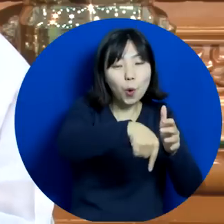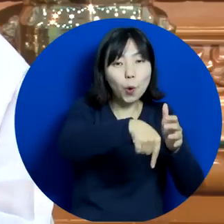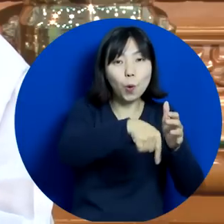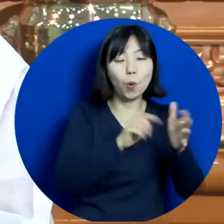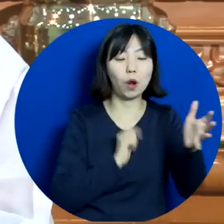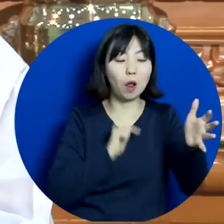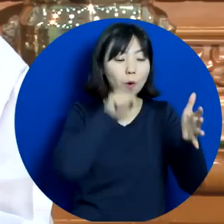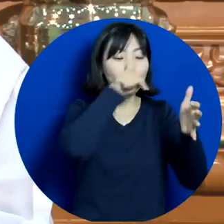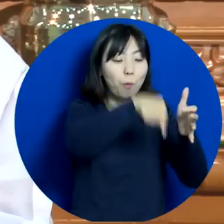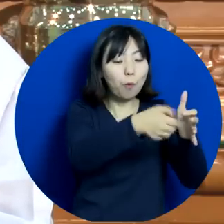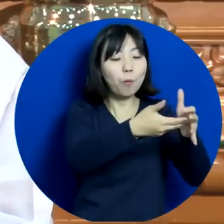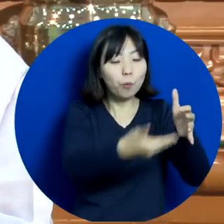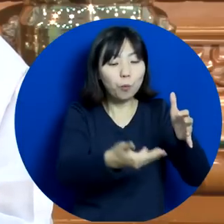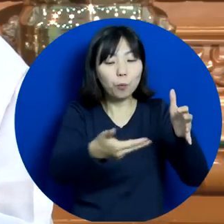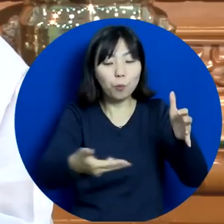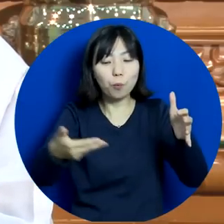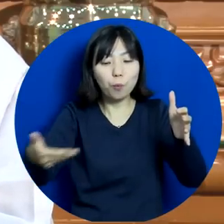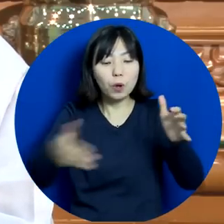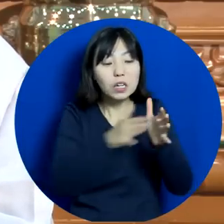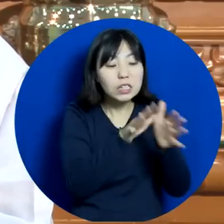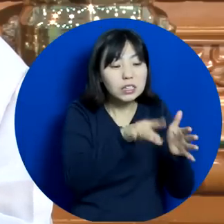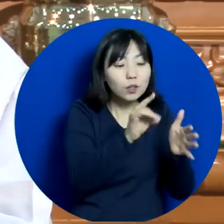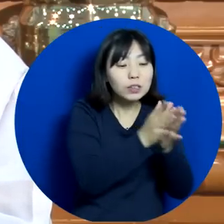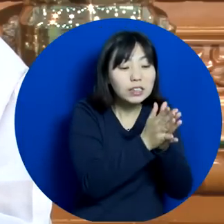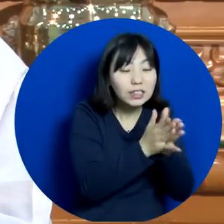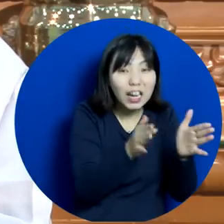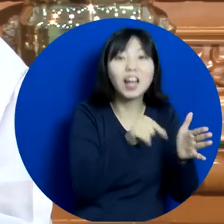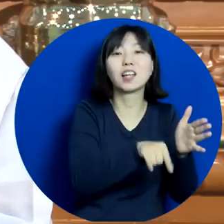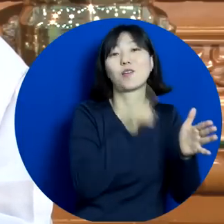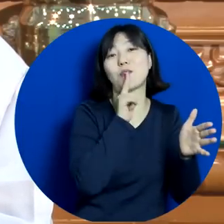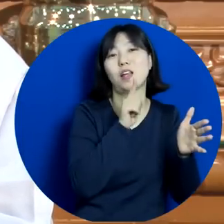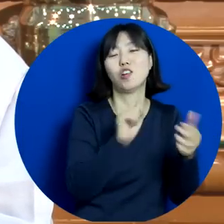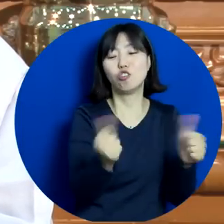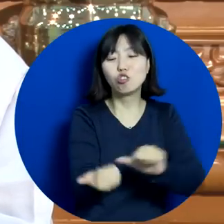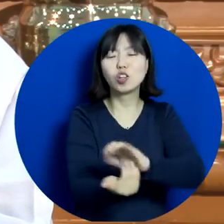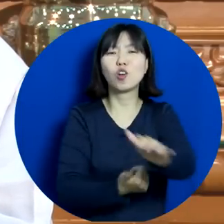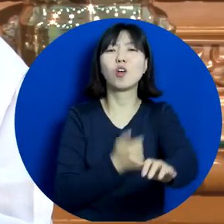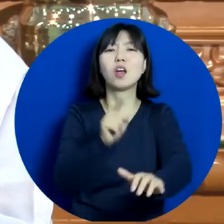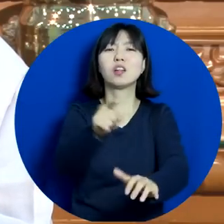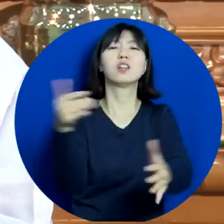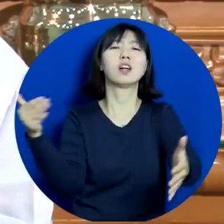죽기 전에 거기까지는 해놓고 죽어야 돼. 알았어요?